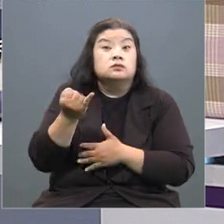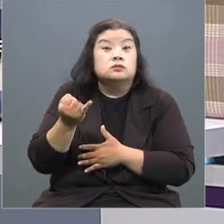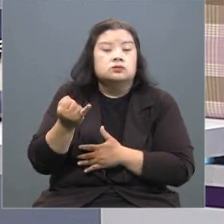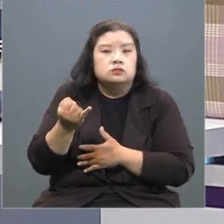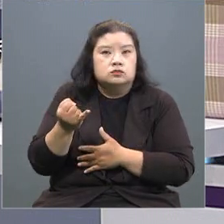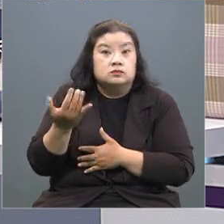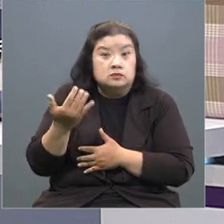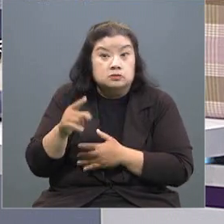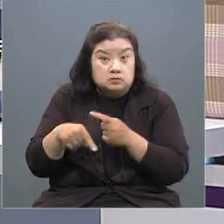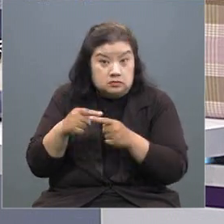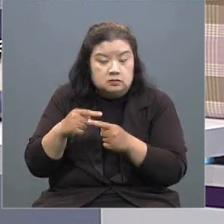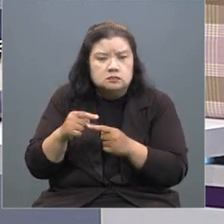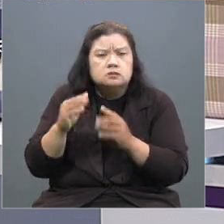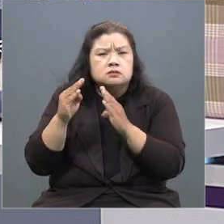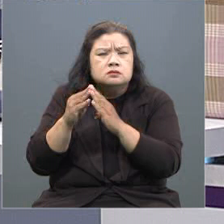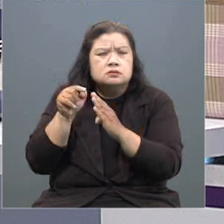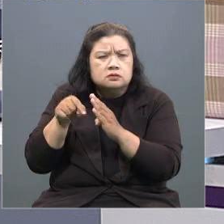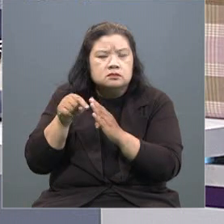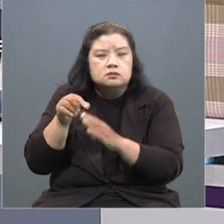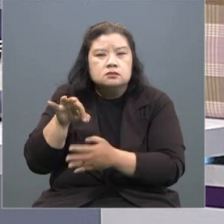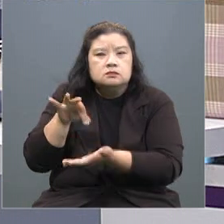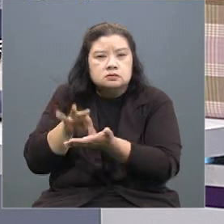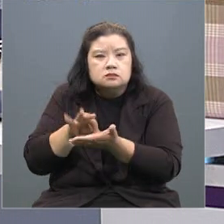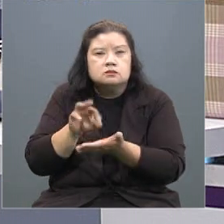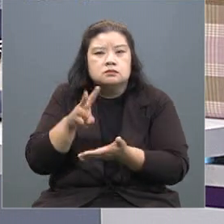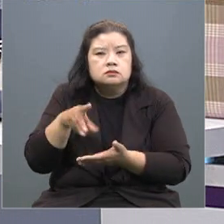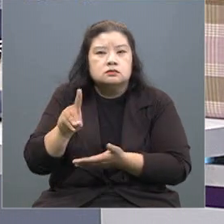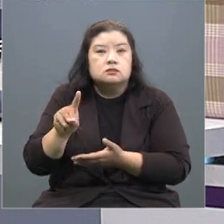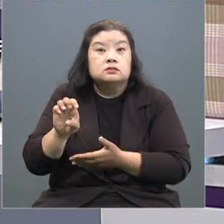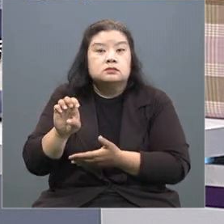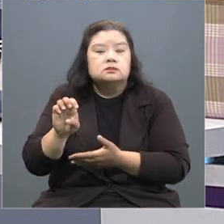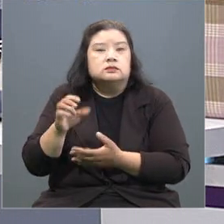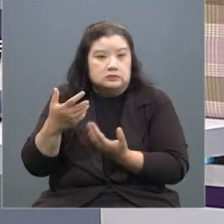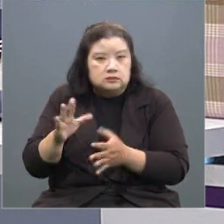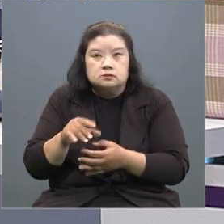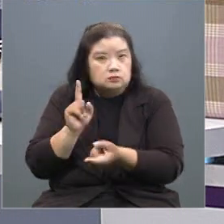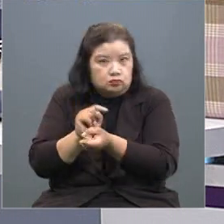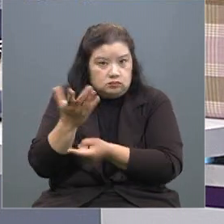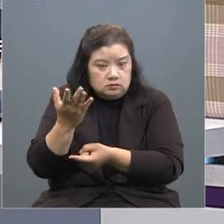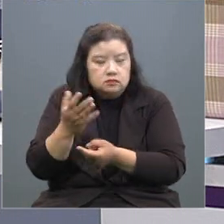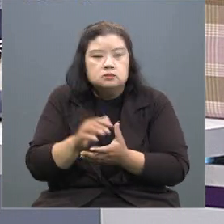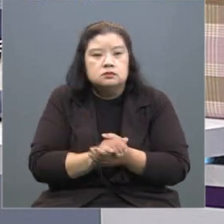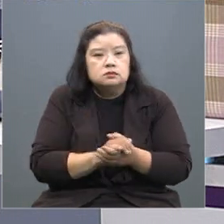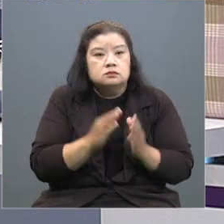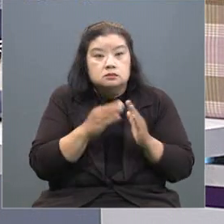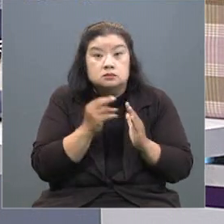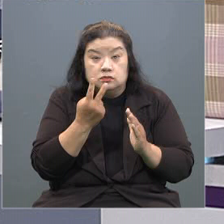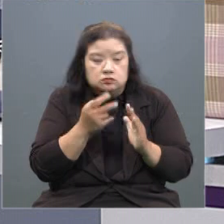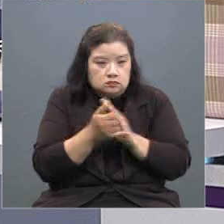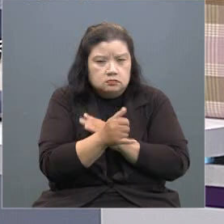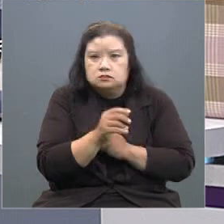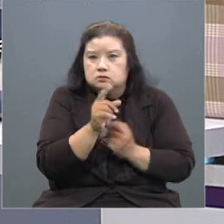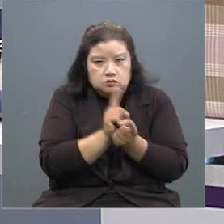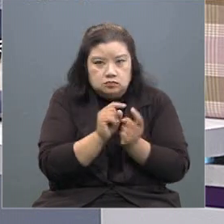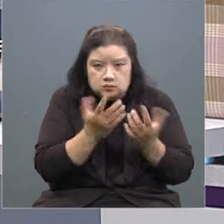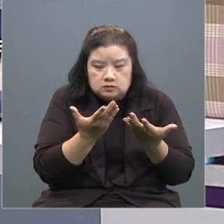ก็ไปที่ทางสปน.ด้วยซึ่งเป็นสถานที่ทำงานแห่งใหม่ที่ถูกย้ายไปชั่วคราวแต่ไม่เจอบิ๊กโจ๊กใช่เนื่องจากว่ามีข่าวออกมามี